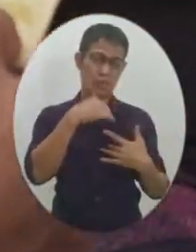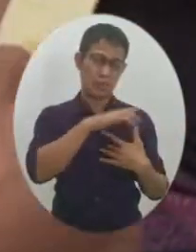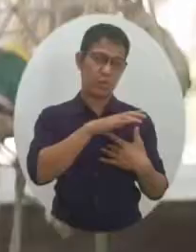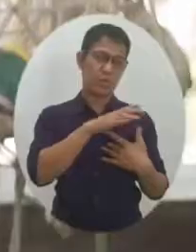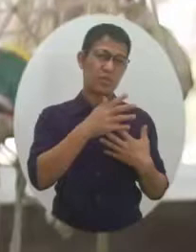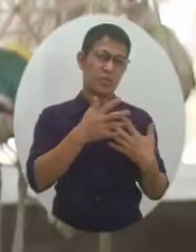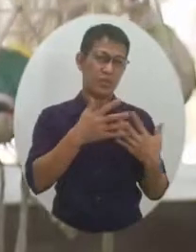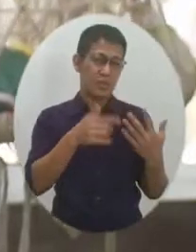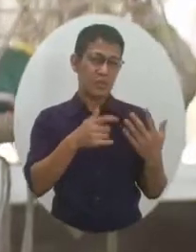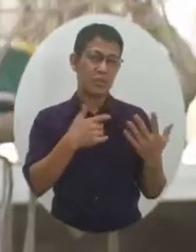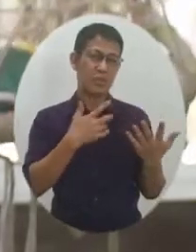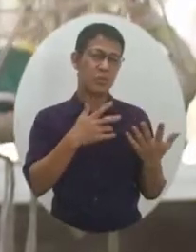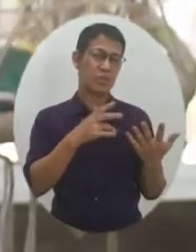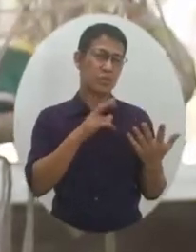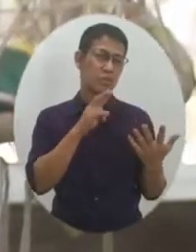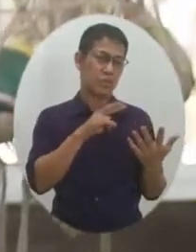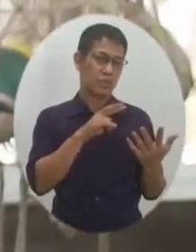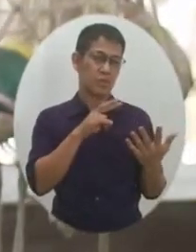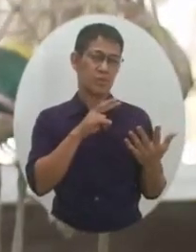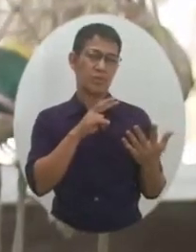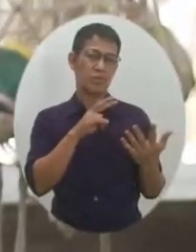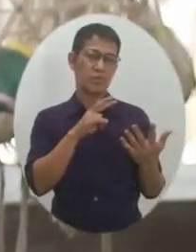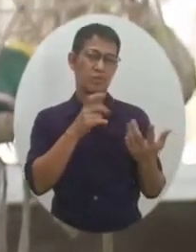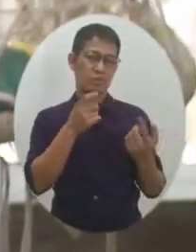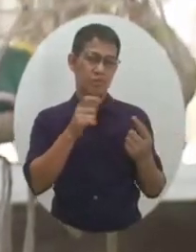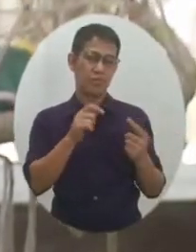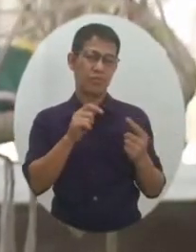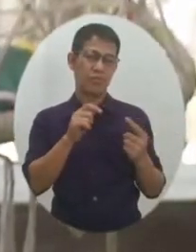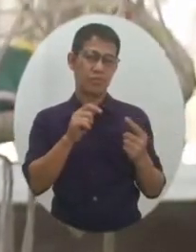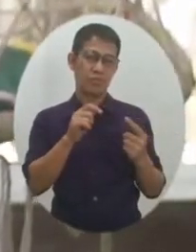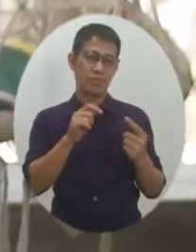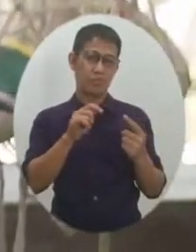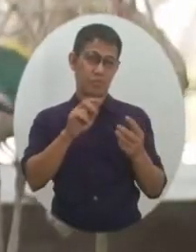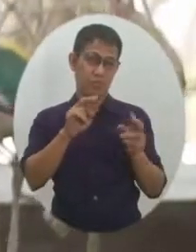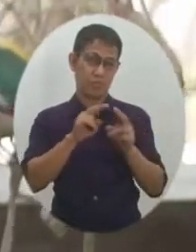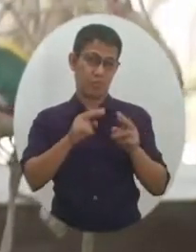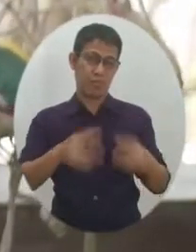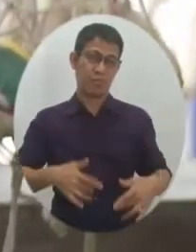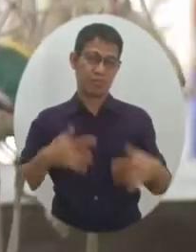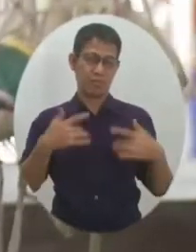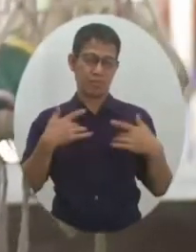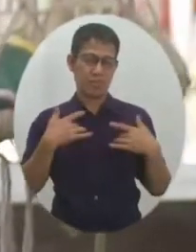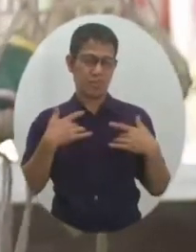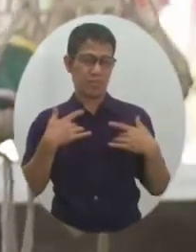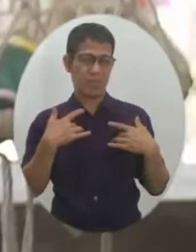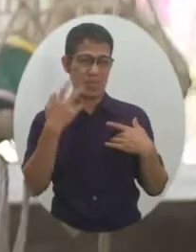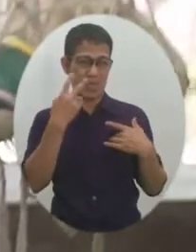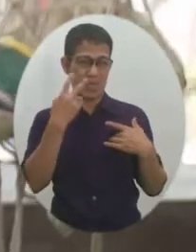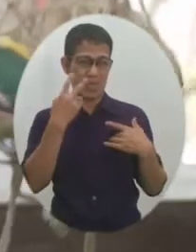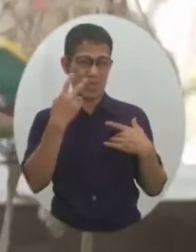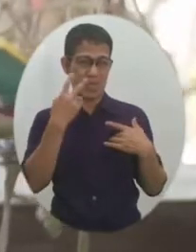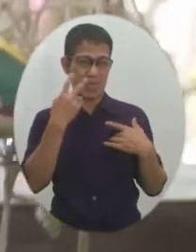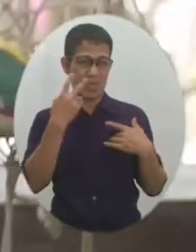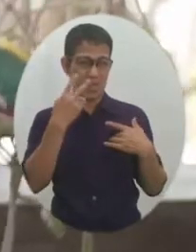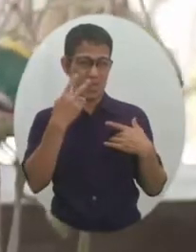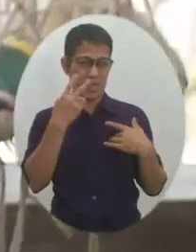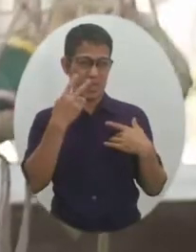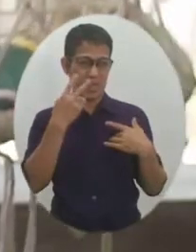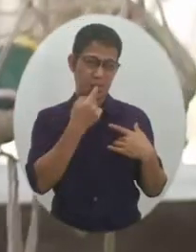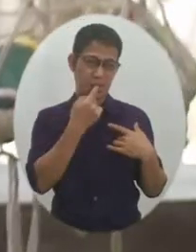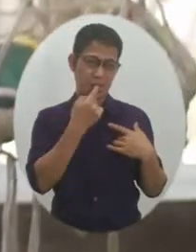sarili namin. Di siyempre, parang nasanay na rin po kami noong una, na kumbaga na nakakailang dahil